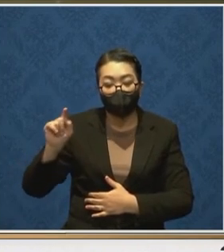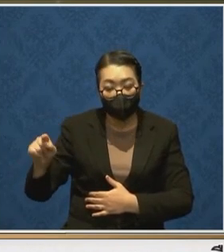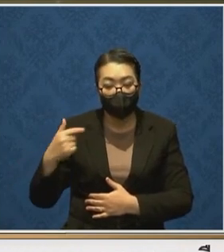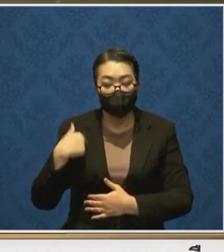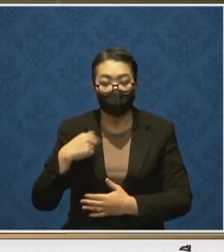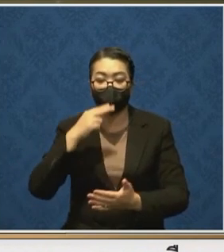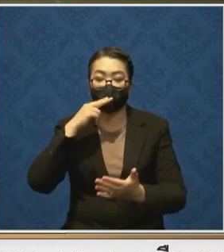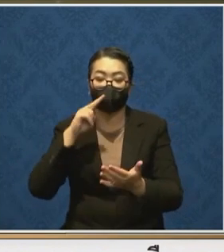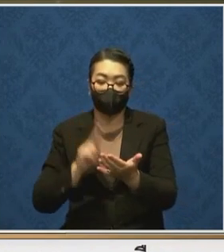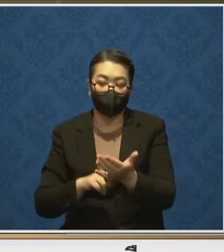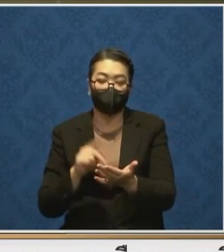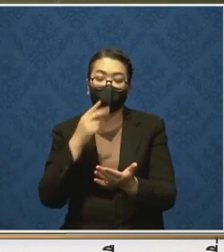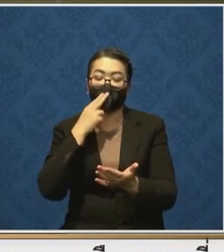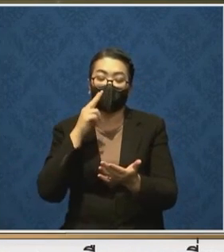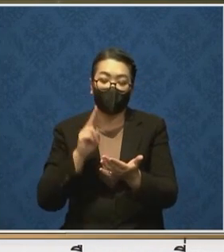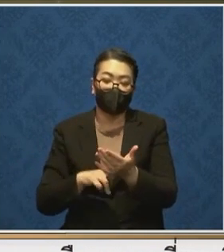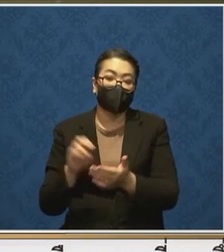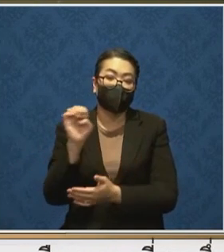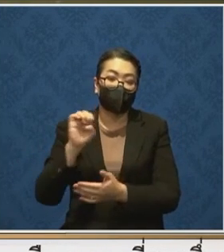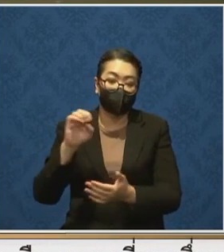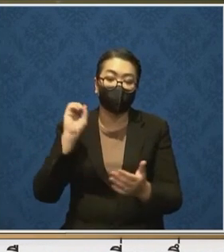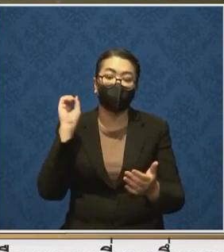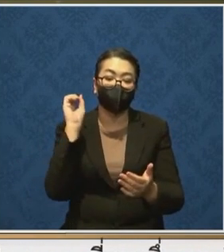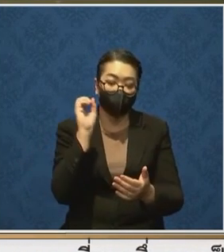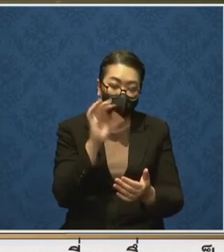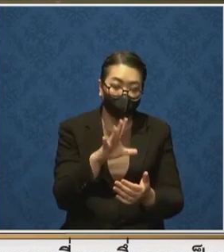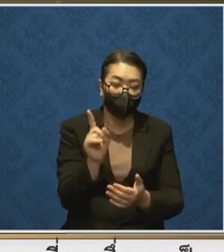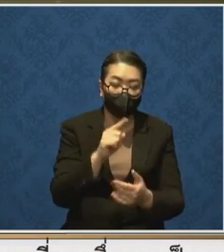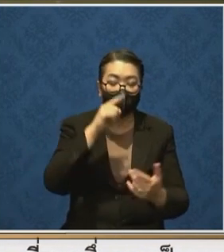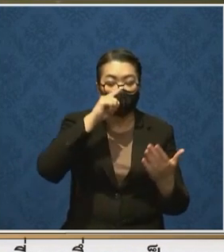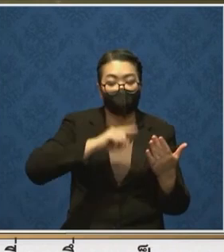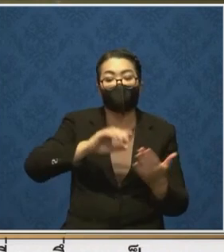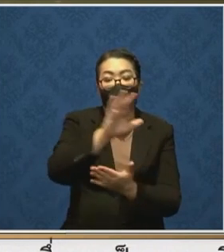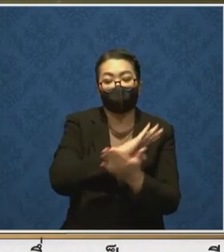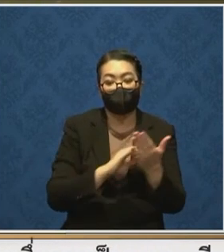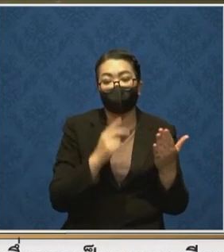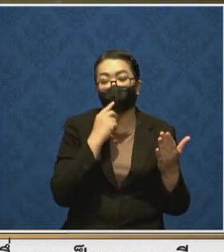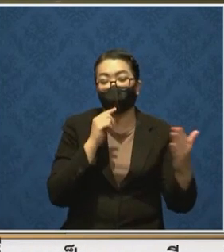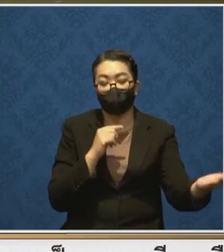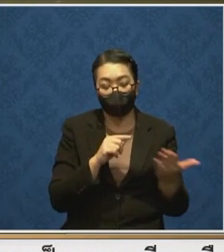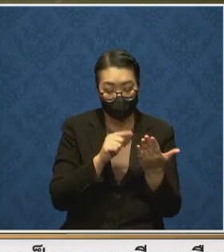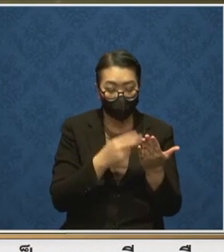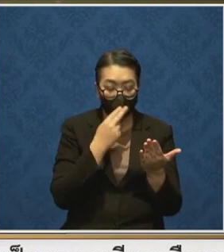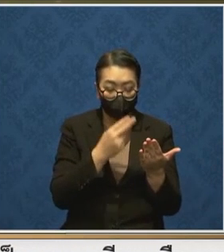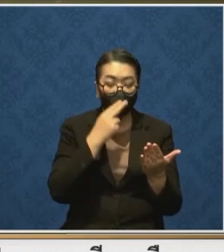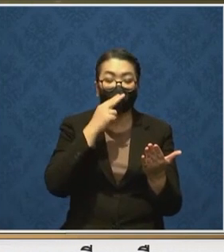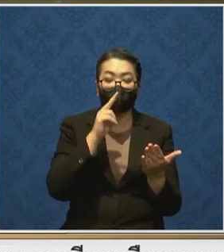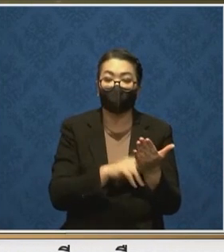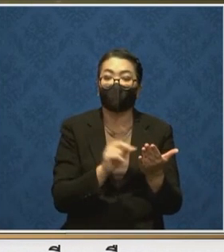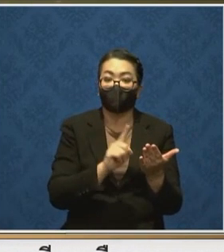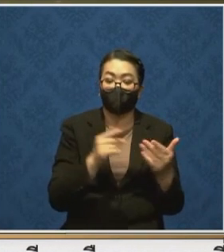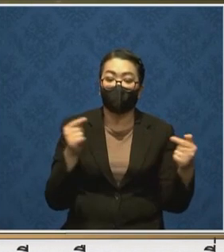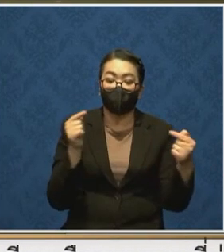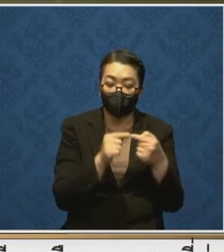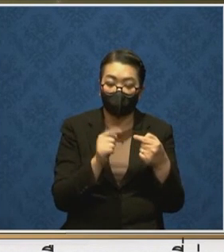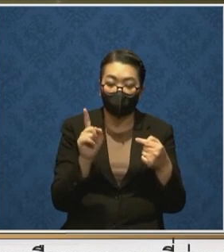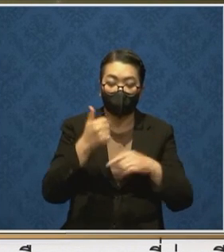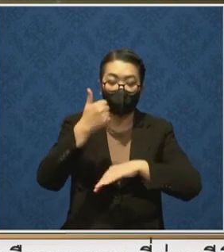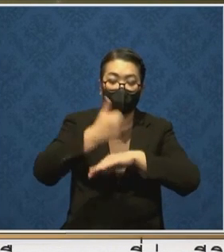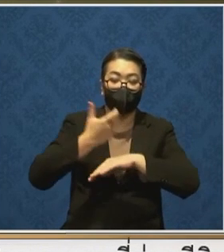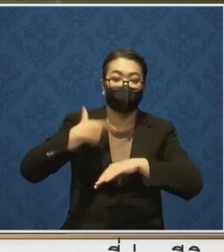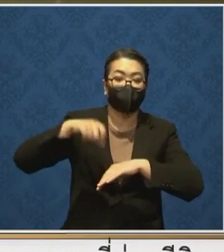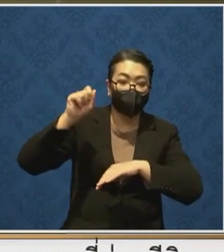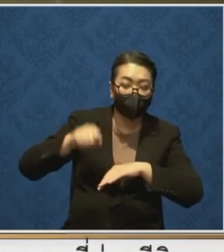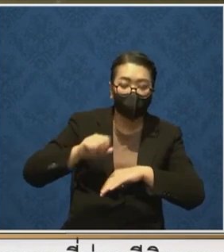้มีหนงสือ Electronic หรอวา E-mail ค่ะลงวันที่ 26 มกราคม 2,564 ถึงคณะอนุญาตโตรการ